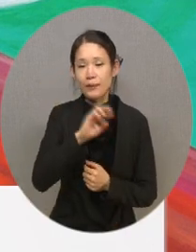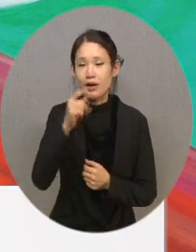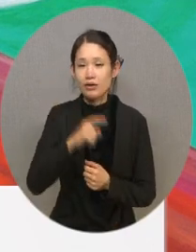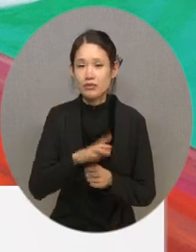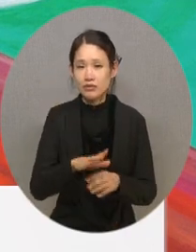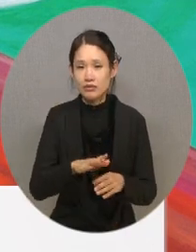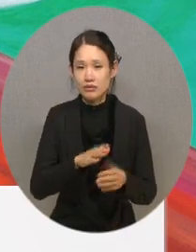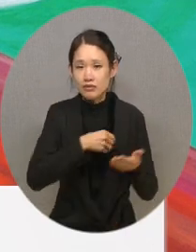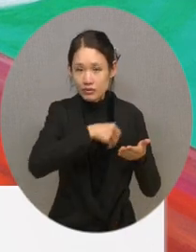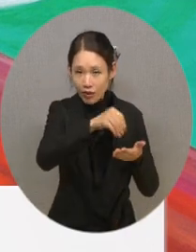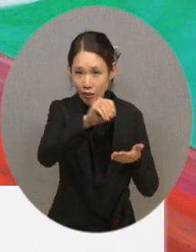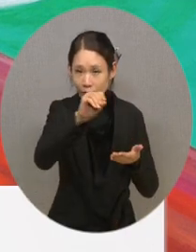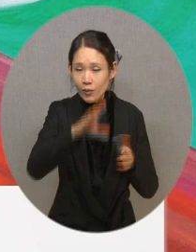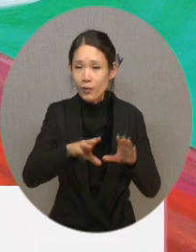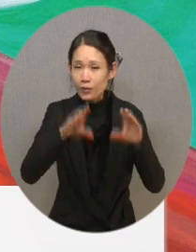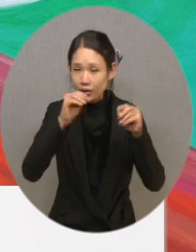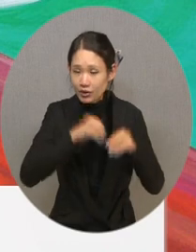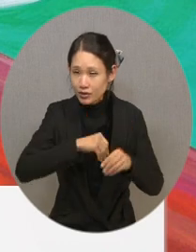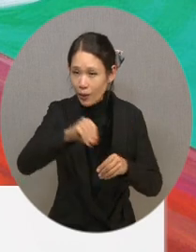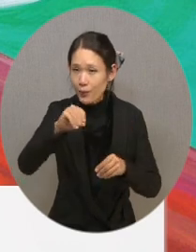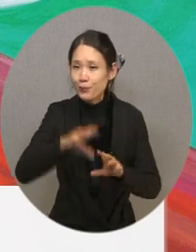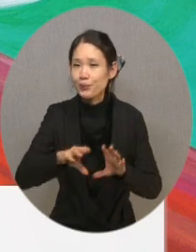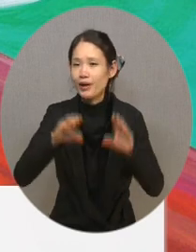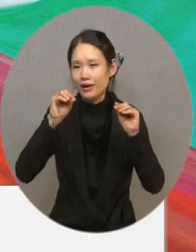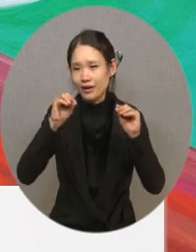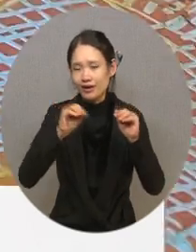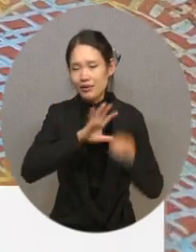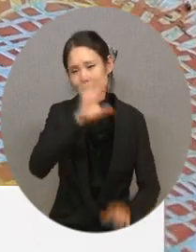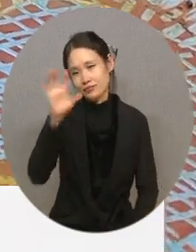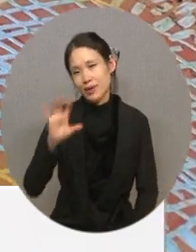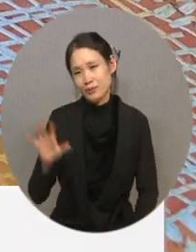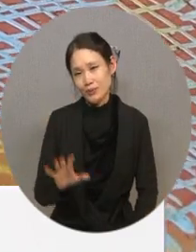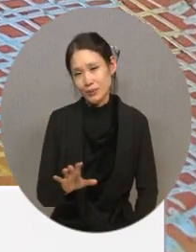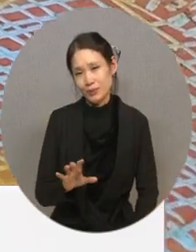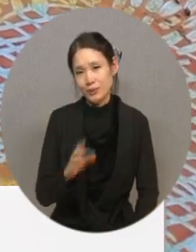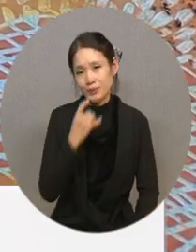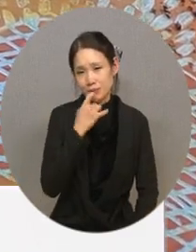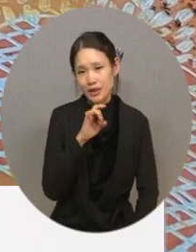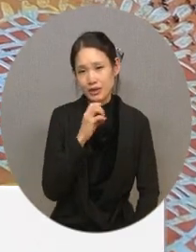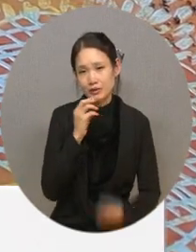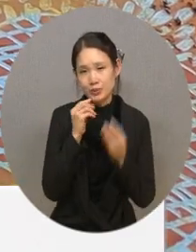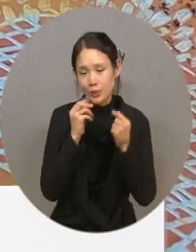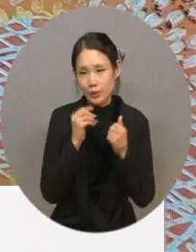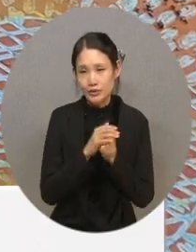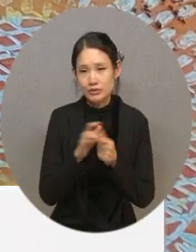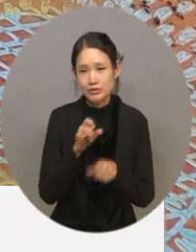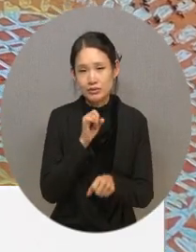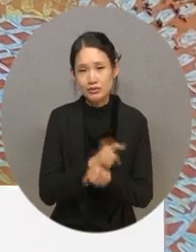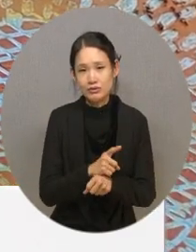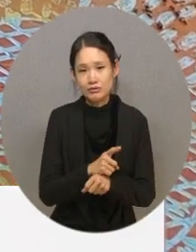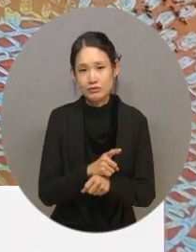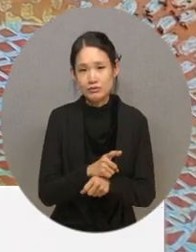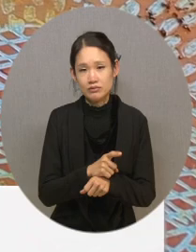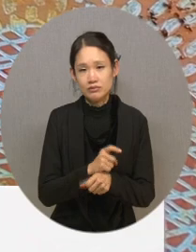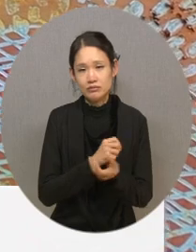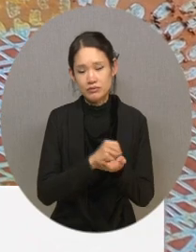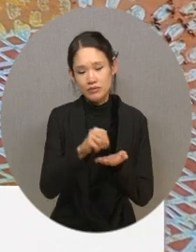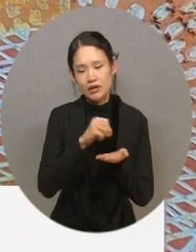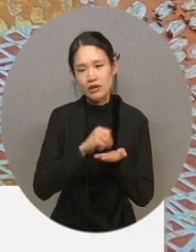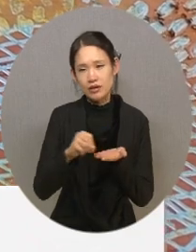말리고 다시 덮고 말리고를 반복하는 작업은 백토 특성상 캔버스에서 쉽게 벗겨지기